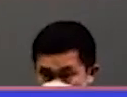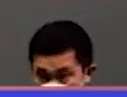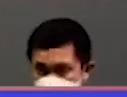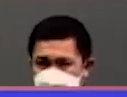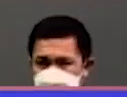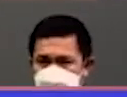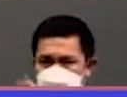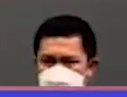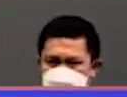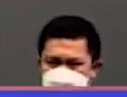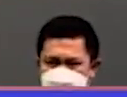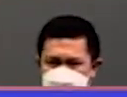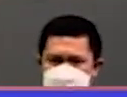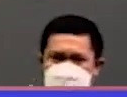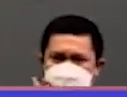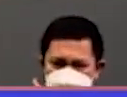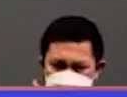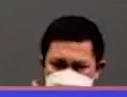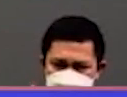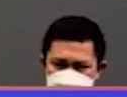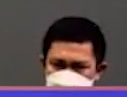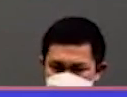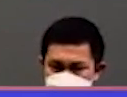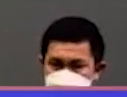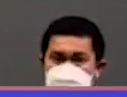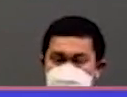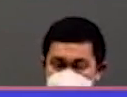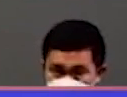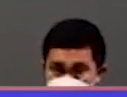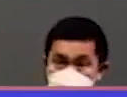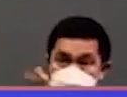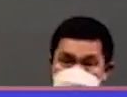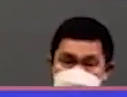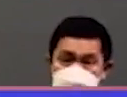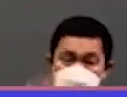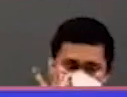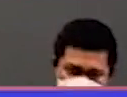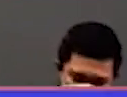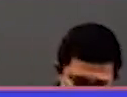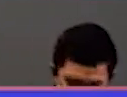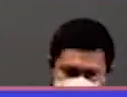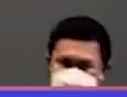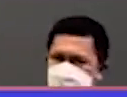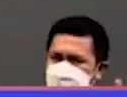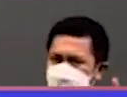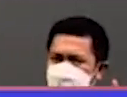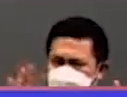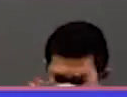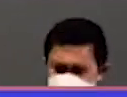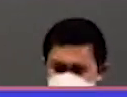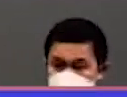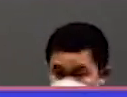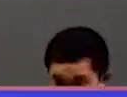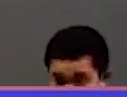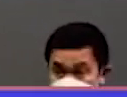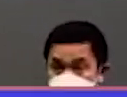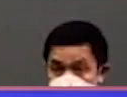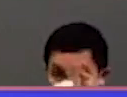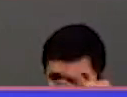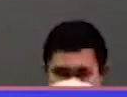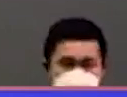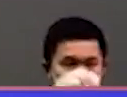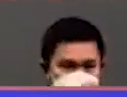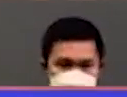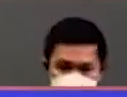าเพื่อเป็นการพูดถึงกรณีการเปิดลงทะเบียนบัตรสวัสดิการแห่งรัฐรอบใหม่เนี่ยเพื่อเป็นการปรับฐานข้อมูลให้เป็นปัจ